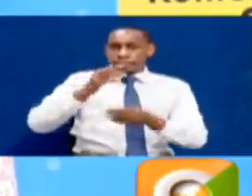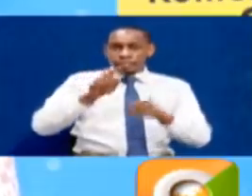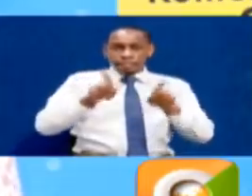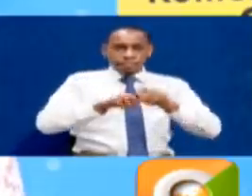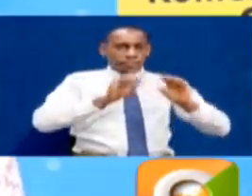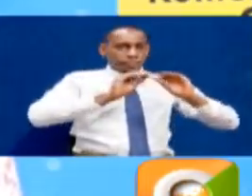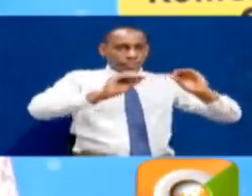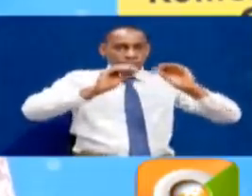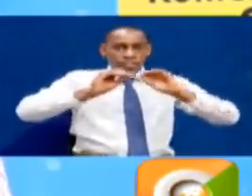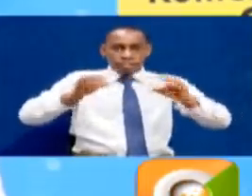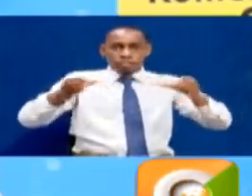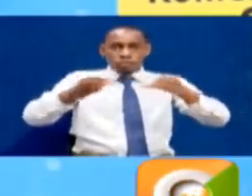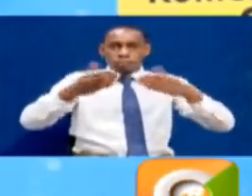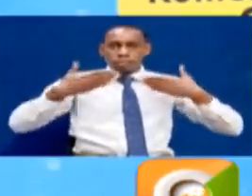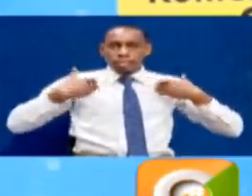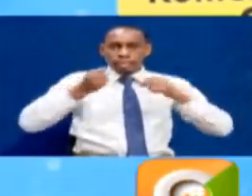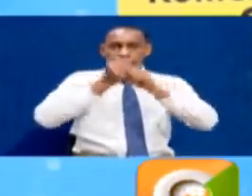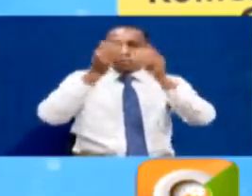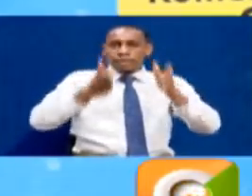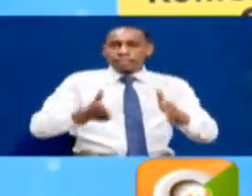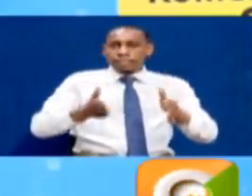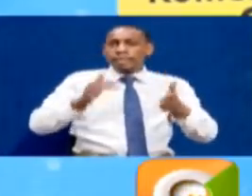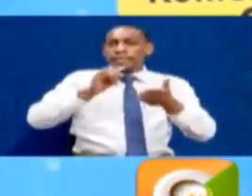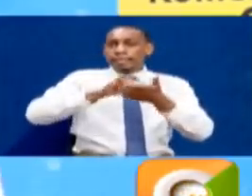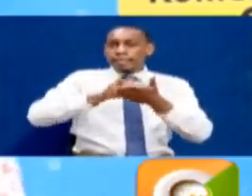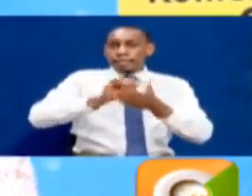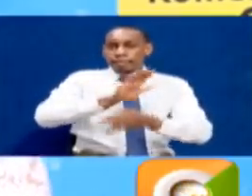kufunza community health workers, wale ambao